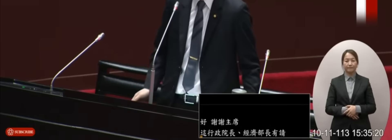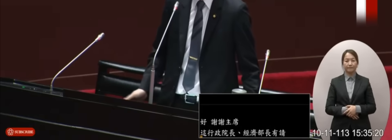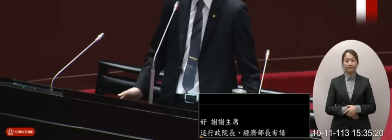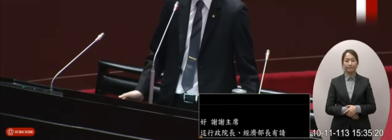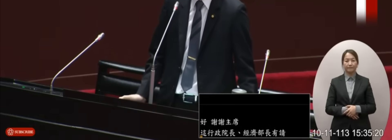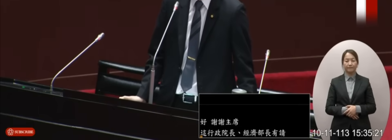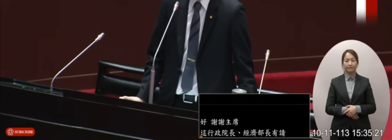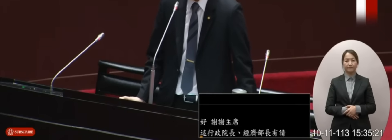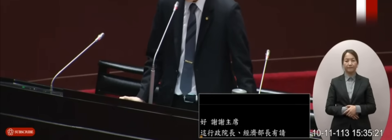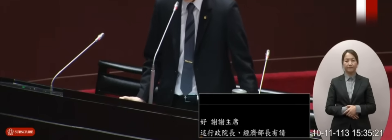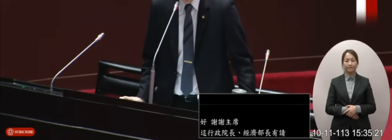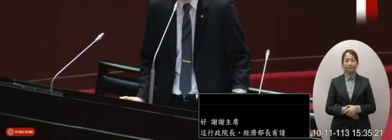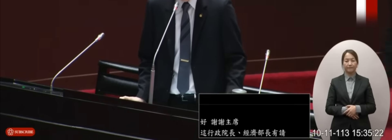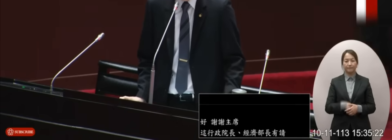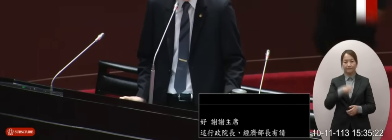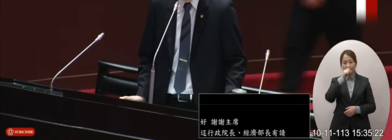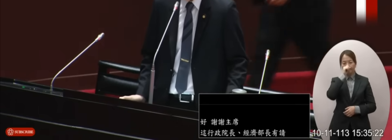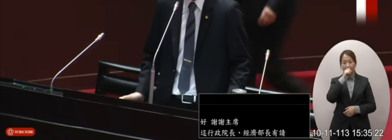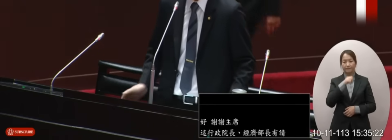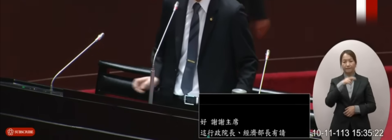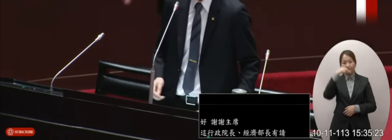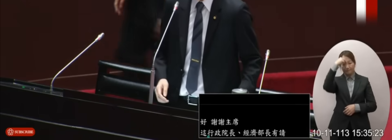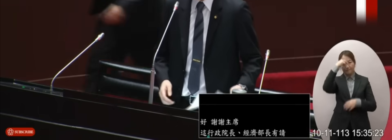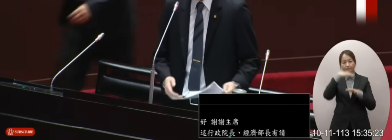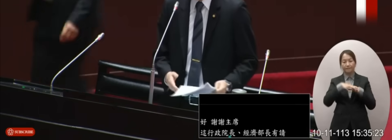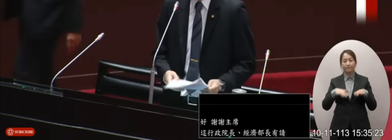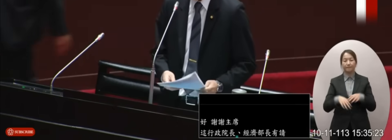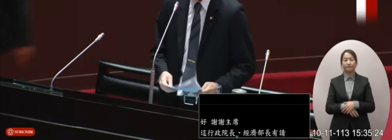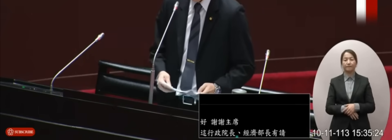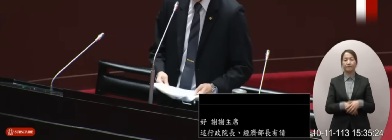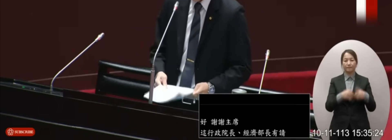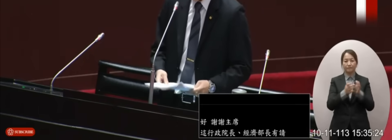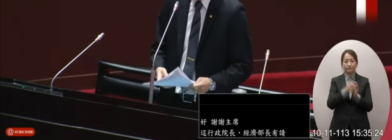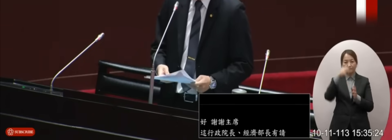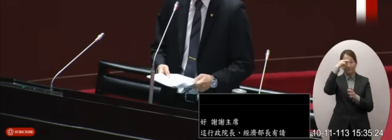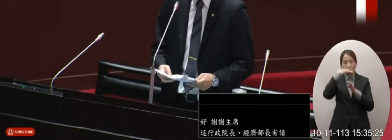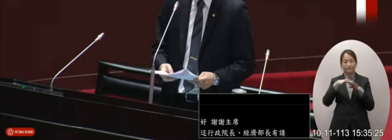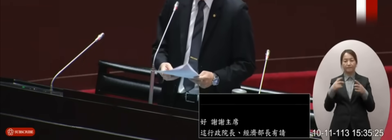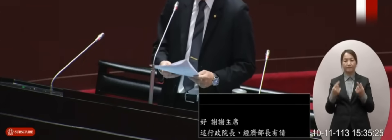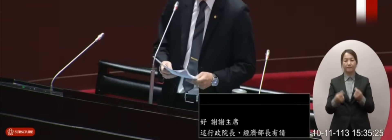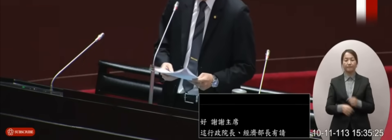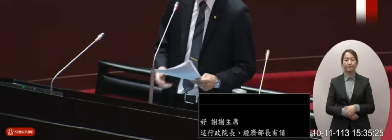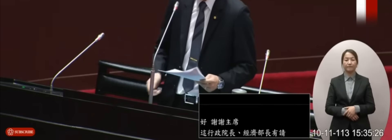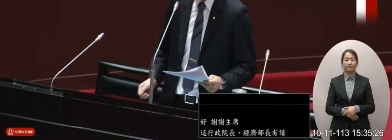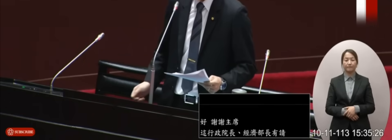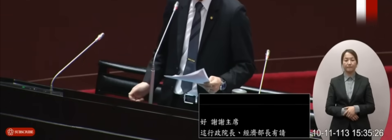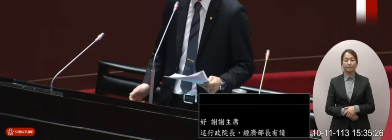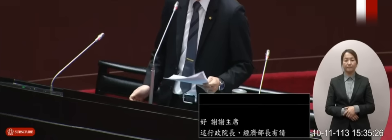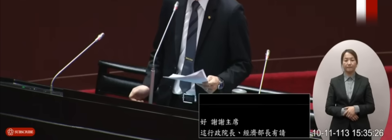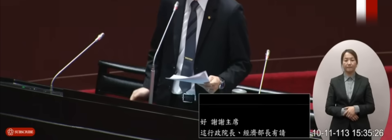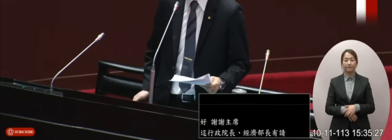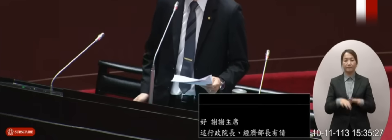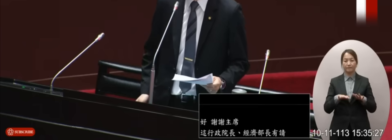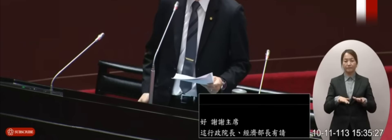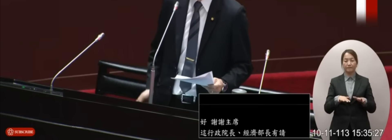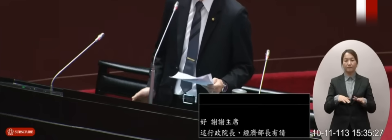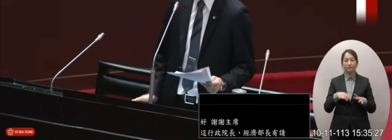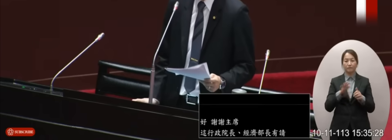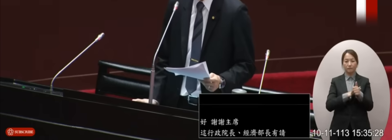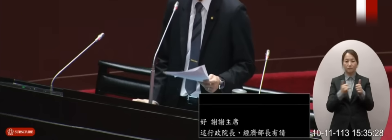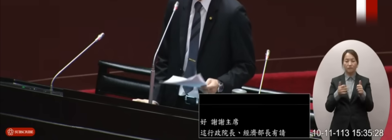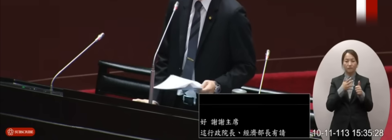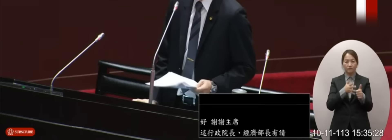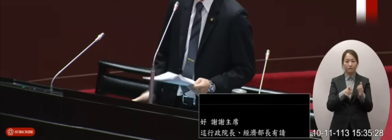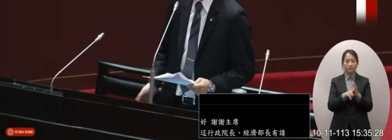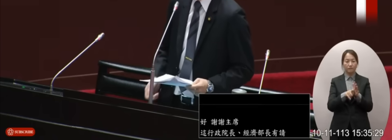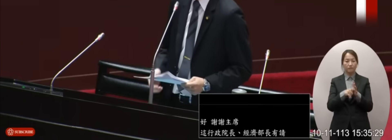谢谢刘委员好。 好，院长午安啊，这个部长也午安。 午安，这个。今天大部分的委员在质